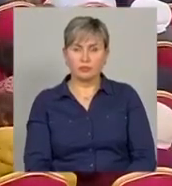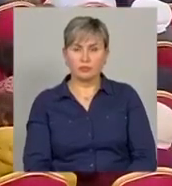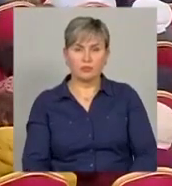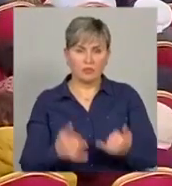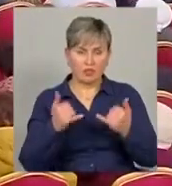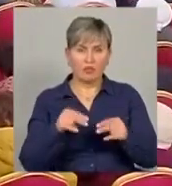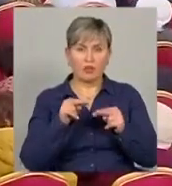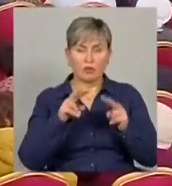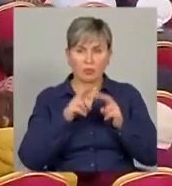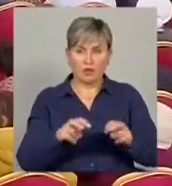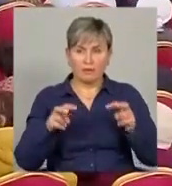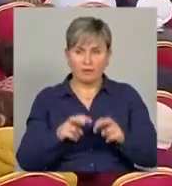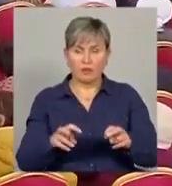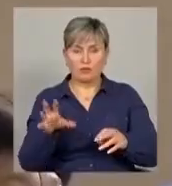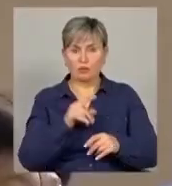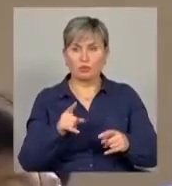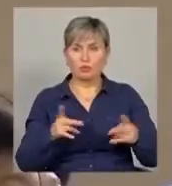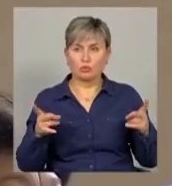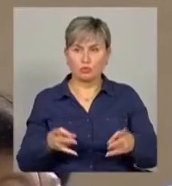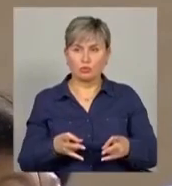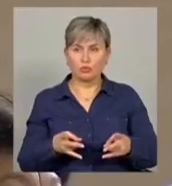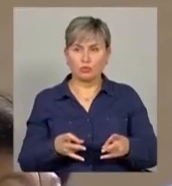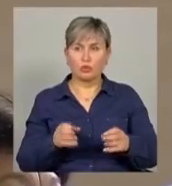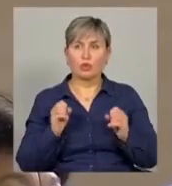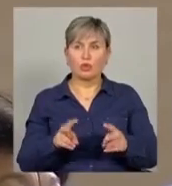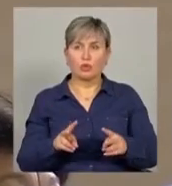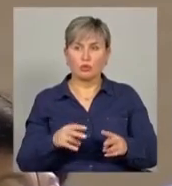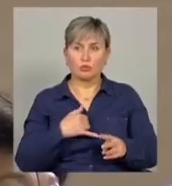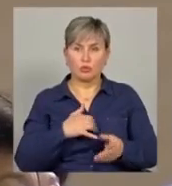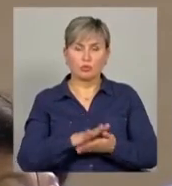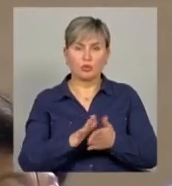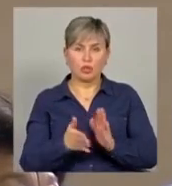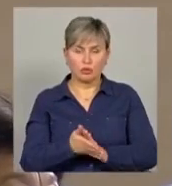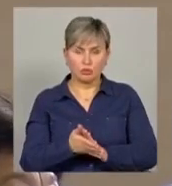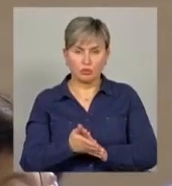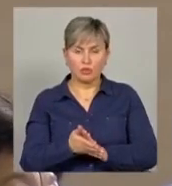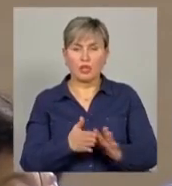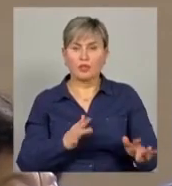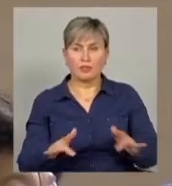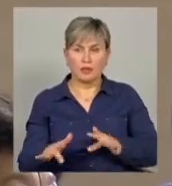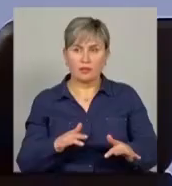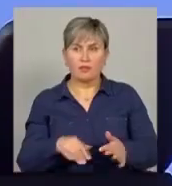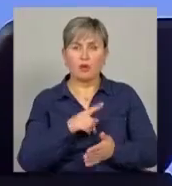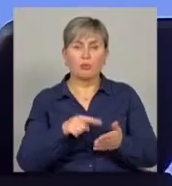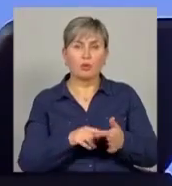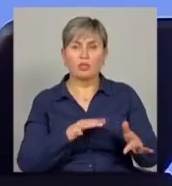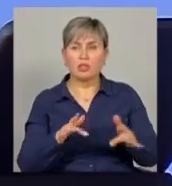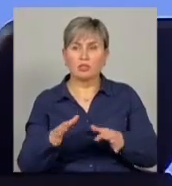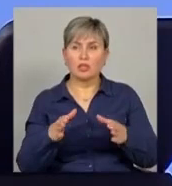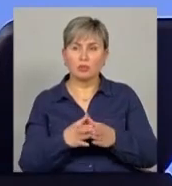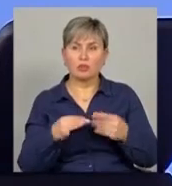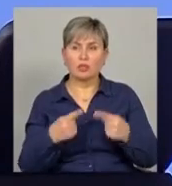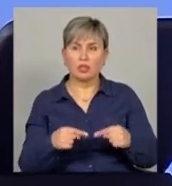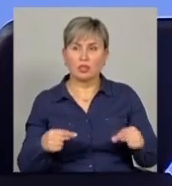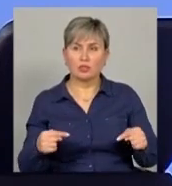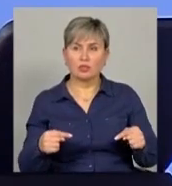сегодня. Проверьте, имеется все, что необходимо. То есть, как у нас наложен арест, он действует. Вопросы деятельности компании и тому подобное. Все